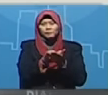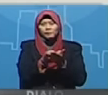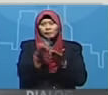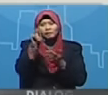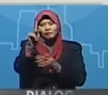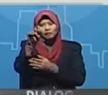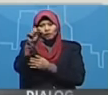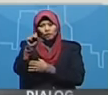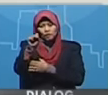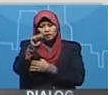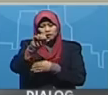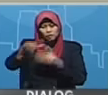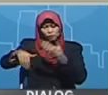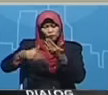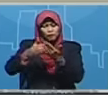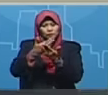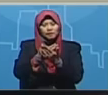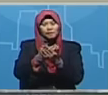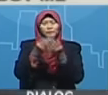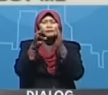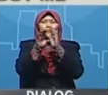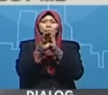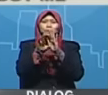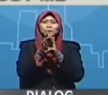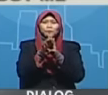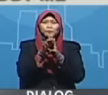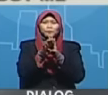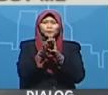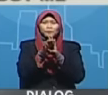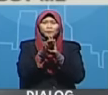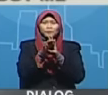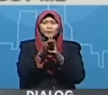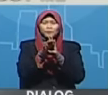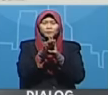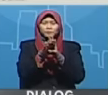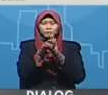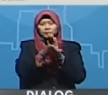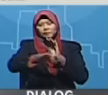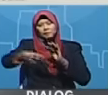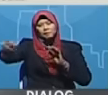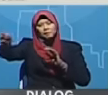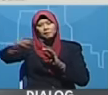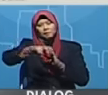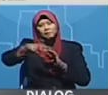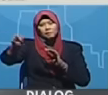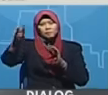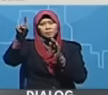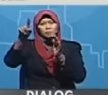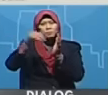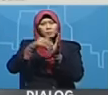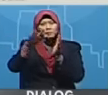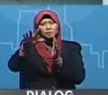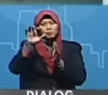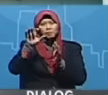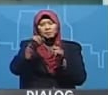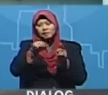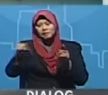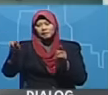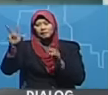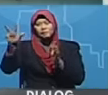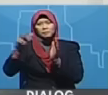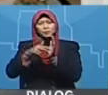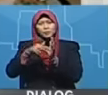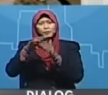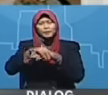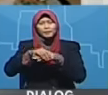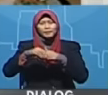kos keseluruhan ya. Contohnya lah tambang penerbangan lebih kurang RM1,500 hingga RM3,000.